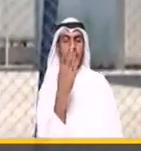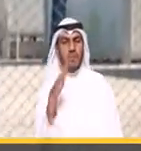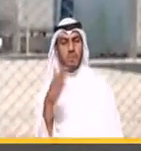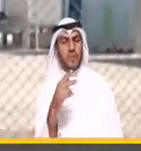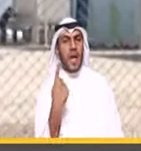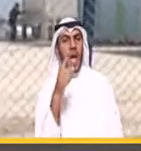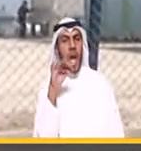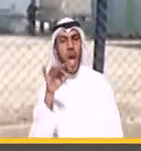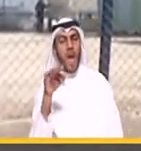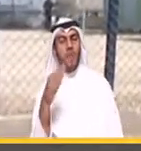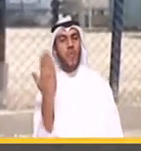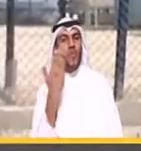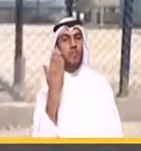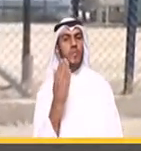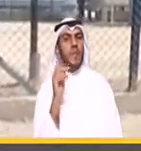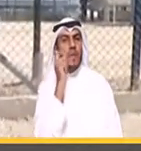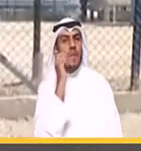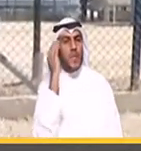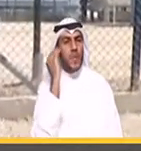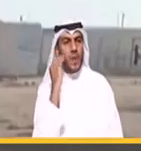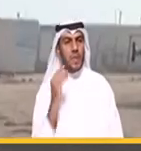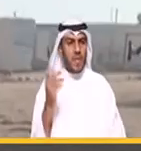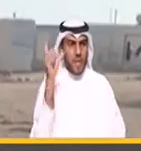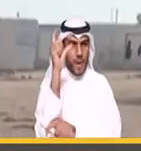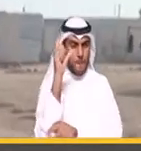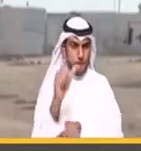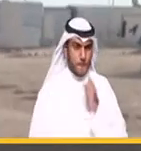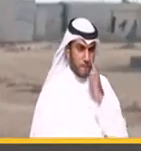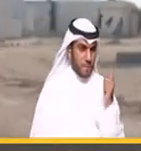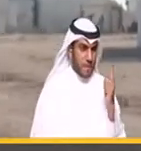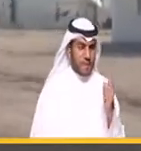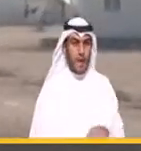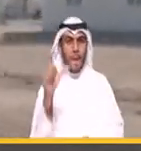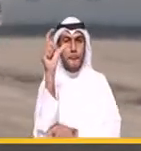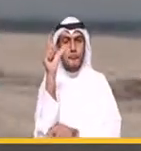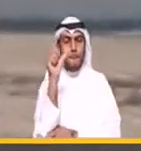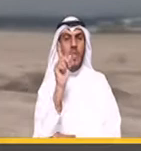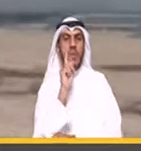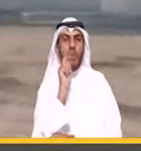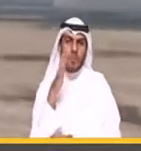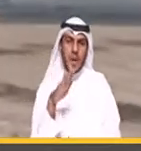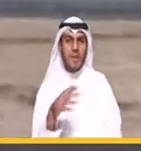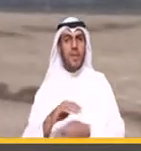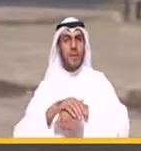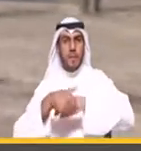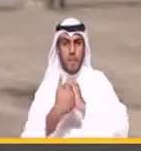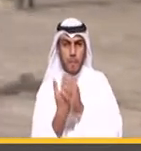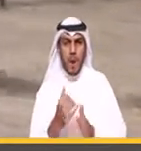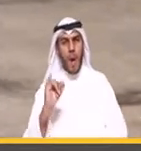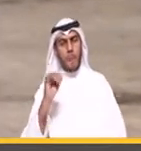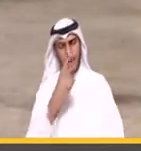وطالبه وعلى مسجد يشمل دارا للقران والايتام واماكن الوضوء ودورات المياه